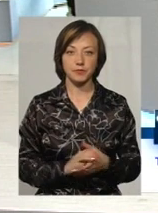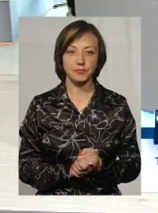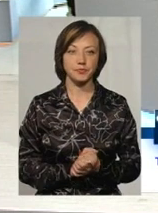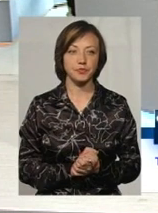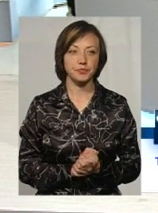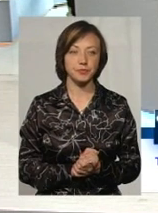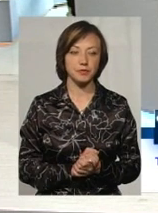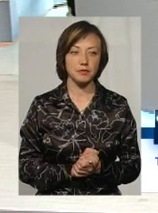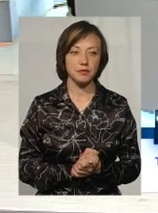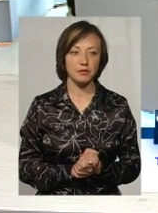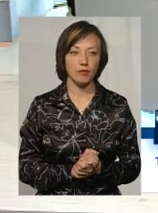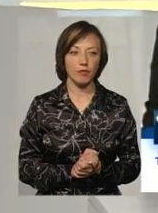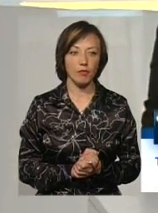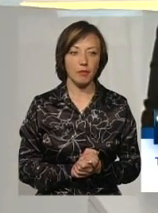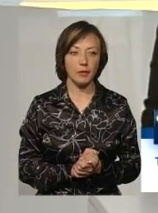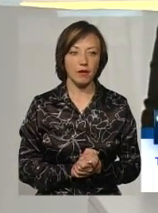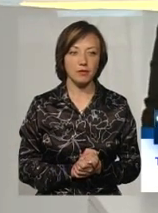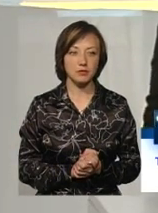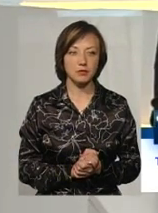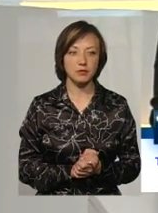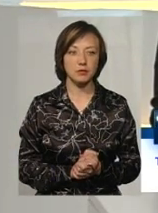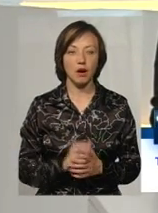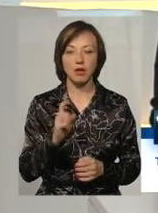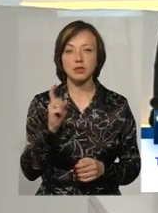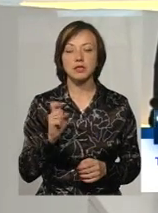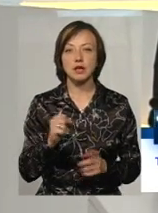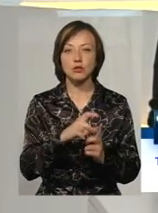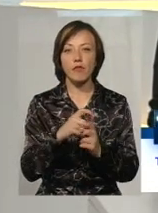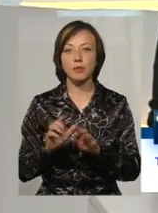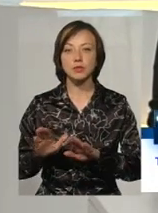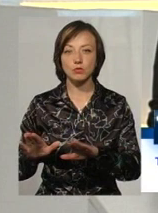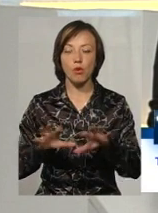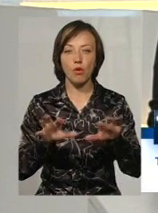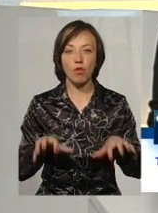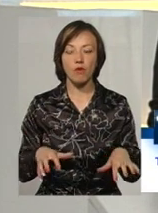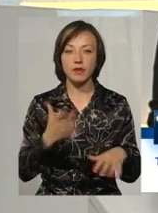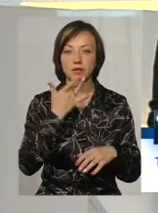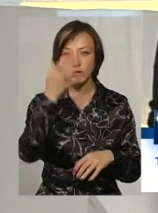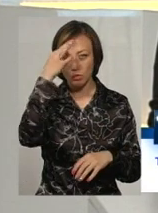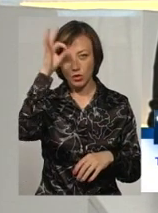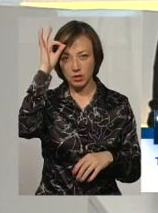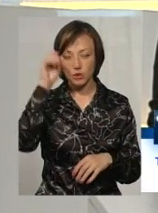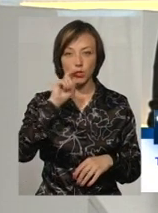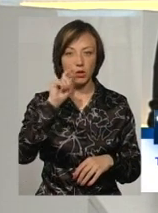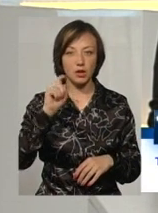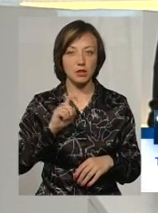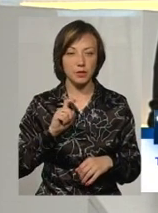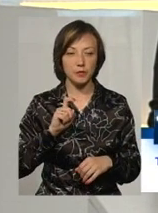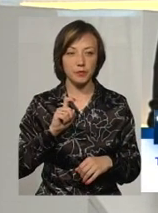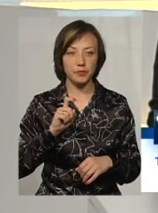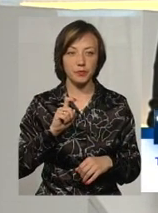екіпажів. Дякую. За словами заступника голови Національної поліції України